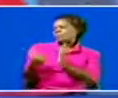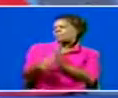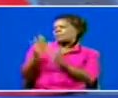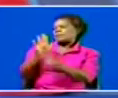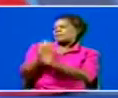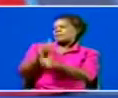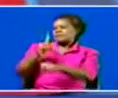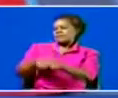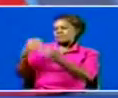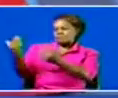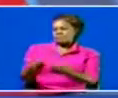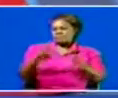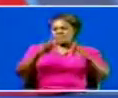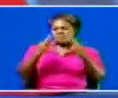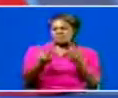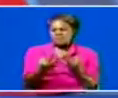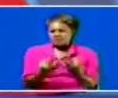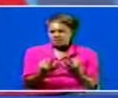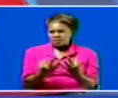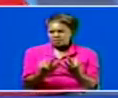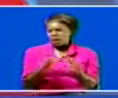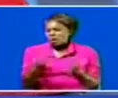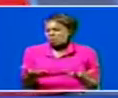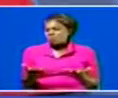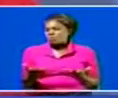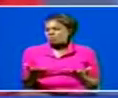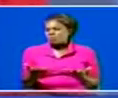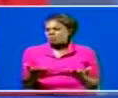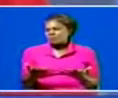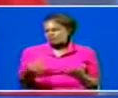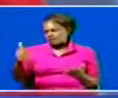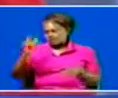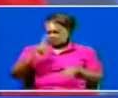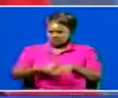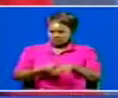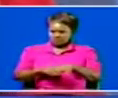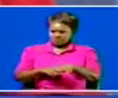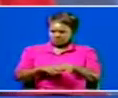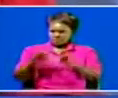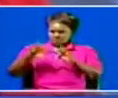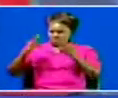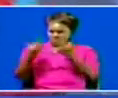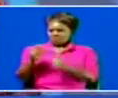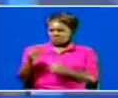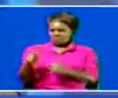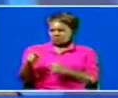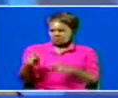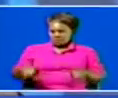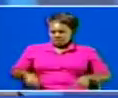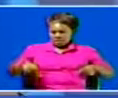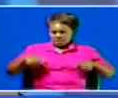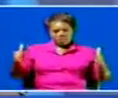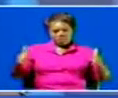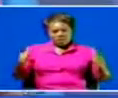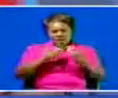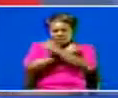nyingi yaletwa na familia. Familia kivipi? Mara nyingine waweza pata ile familia yaishi uzuri kabisa